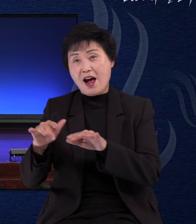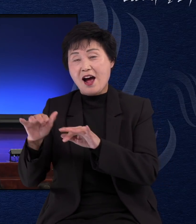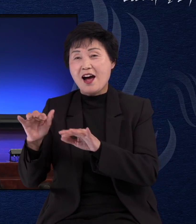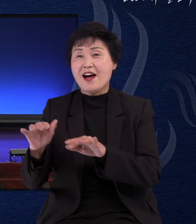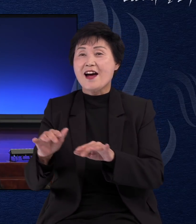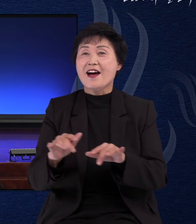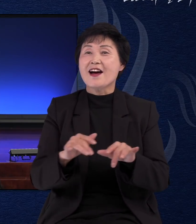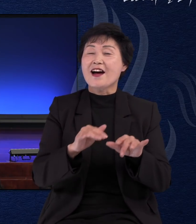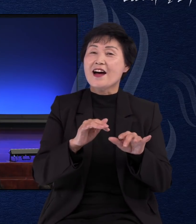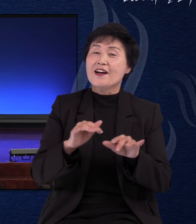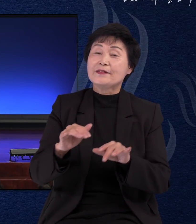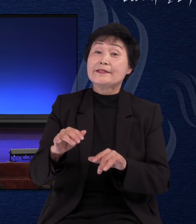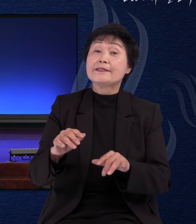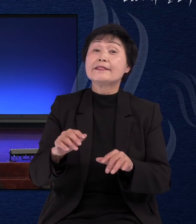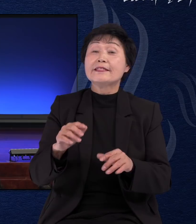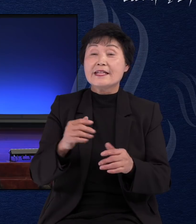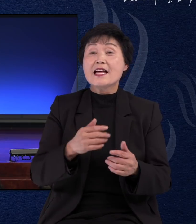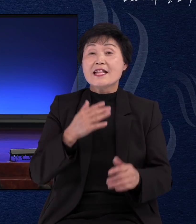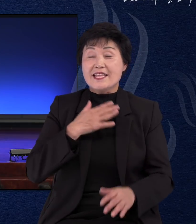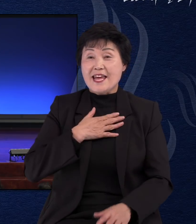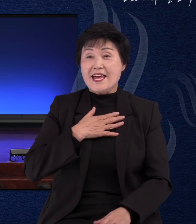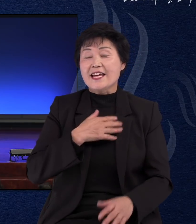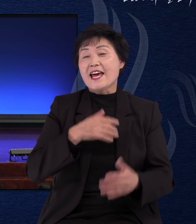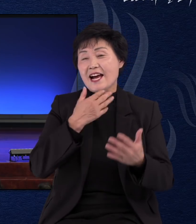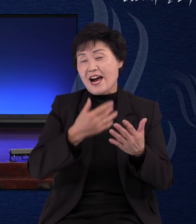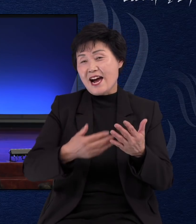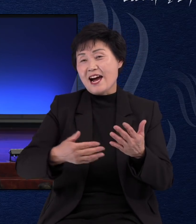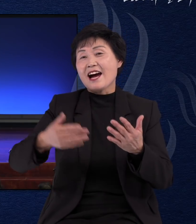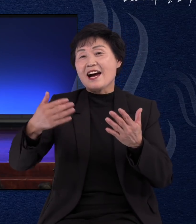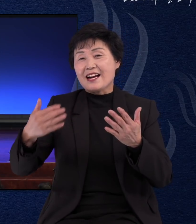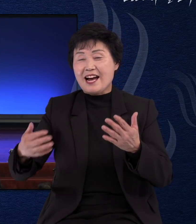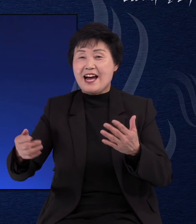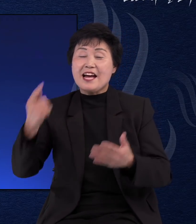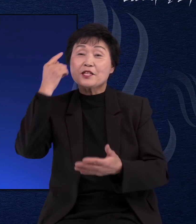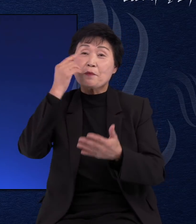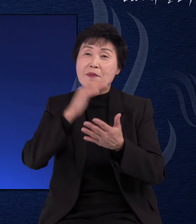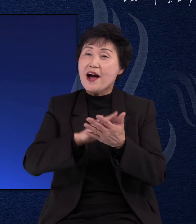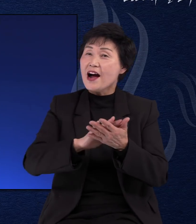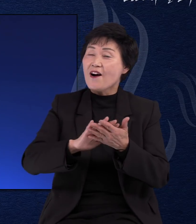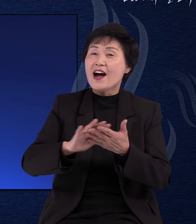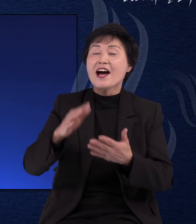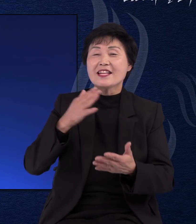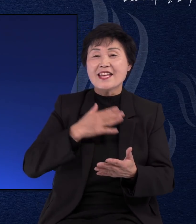뒤에 찬양하자 내게 강 같은 평화 띠리딘